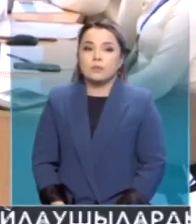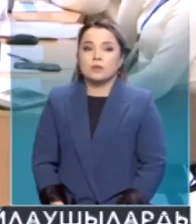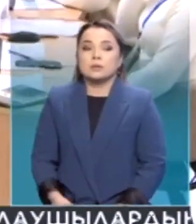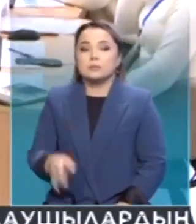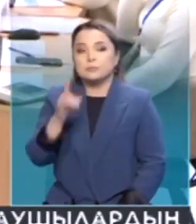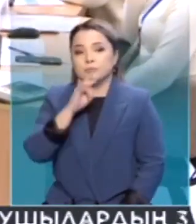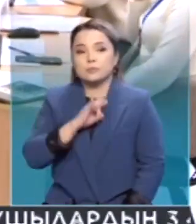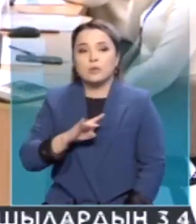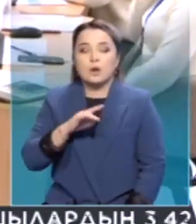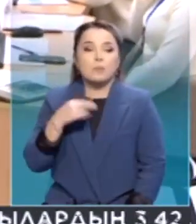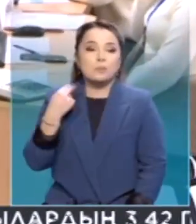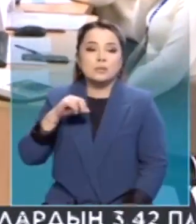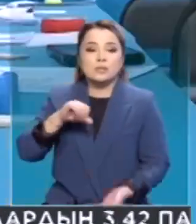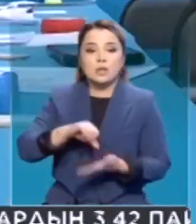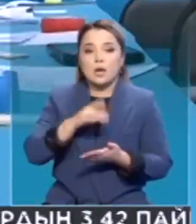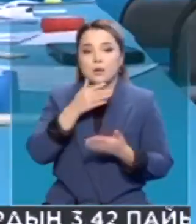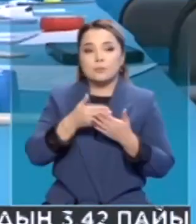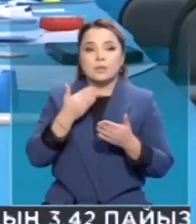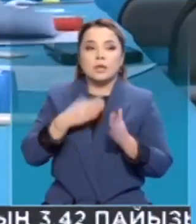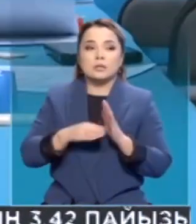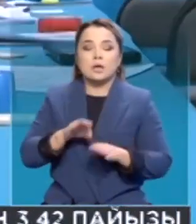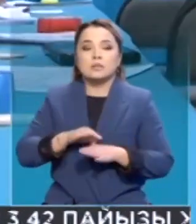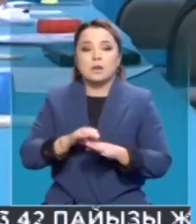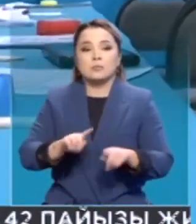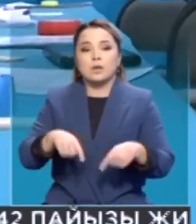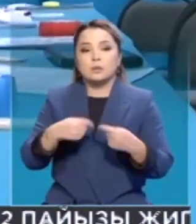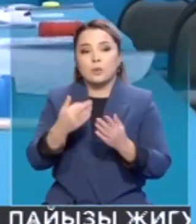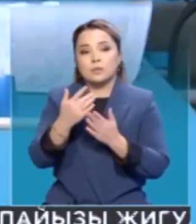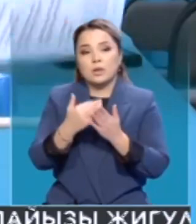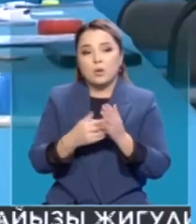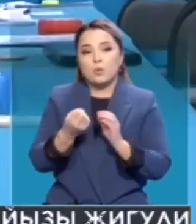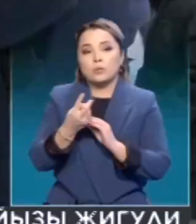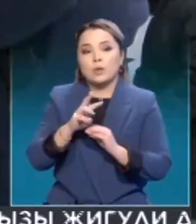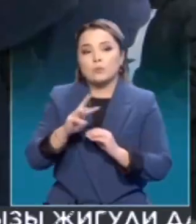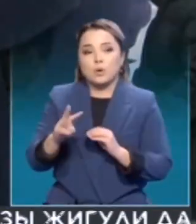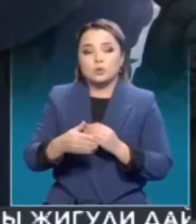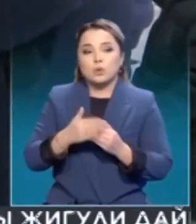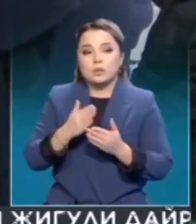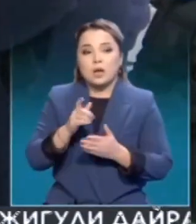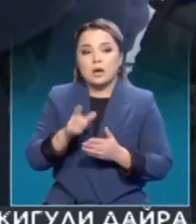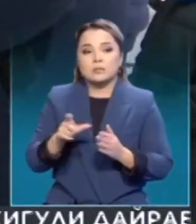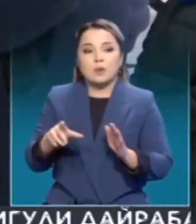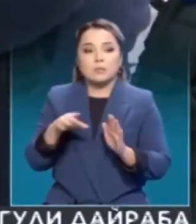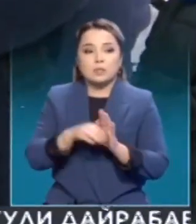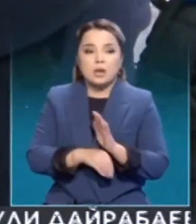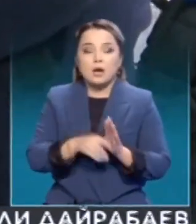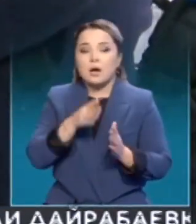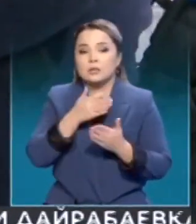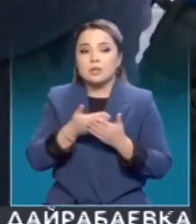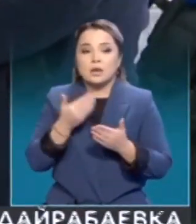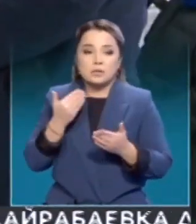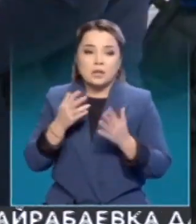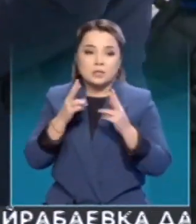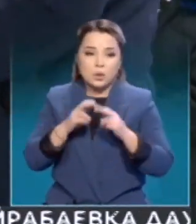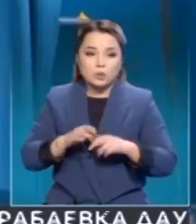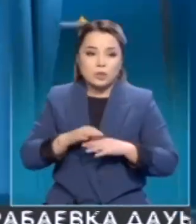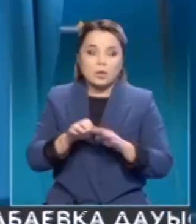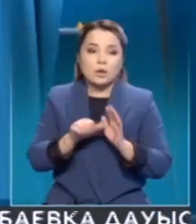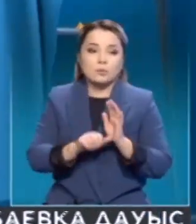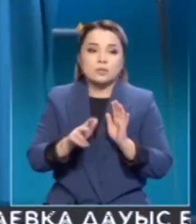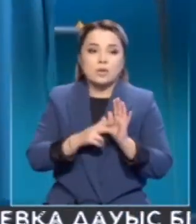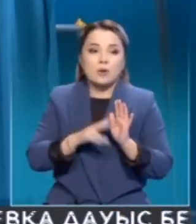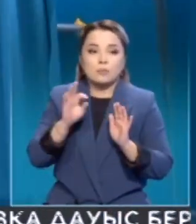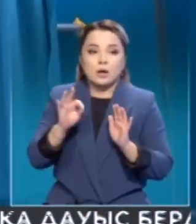Қазақстан Республикасы президентінің кезектен тыс сайлауында дауыс берушілер тізіміне 12 миллионға жуық азамат енген, алдын ала зерттеулер электораттың